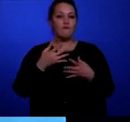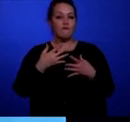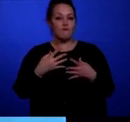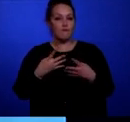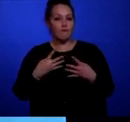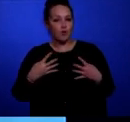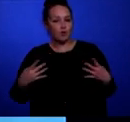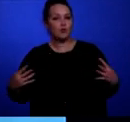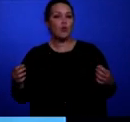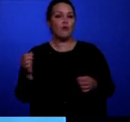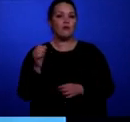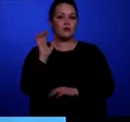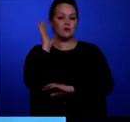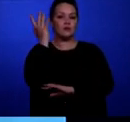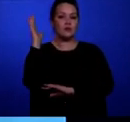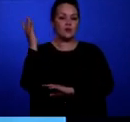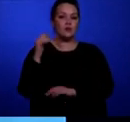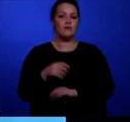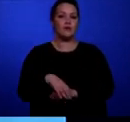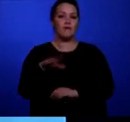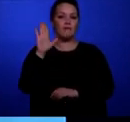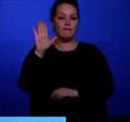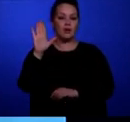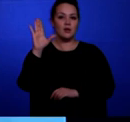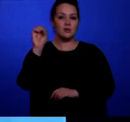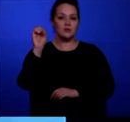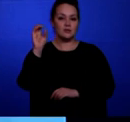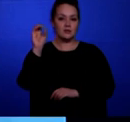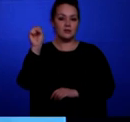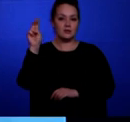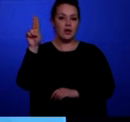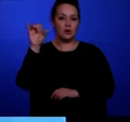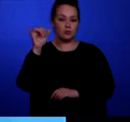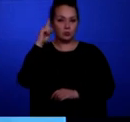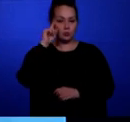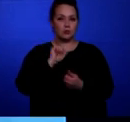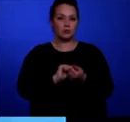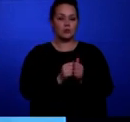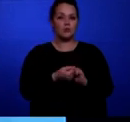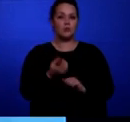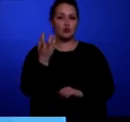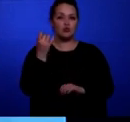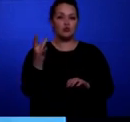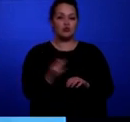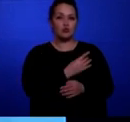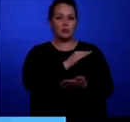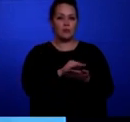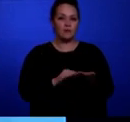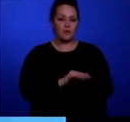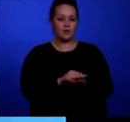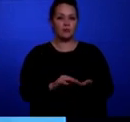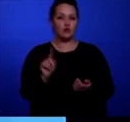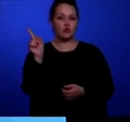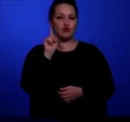Фруктовые деревья цветут в саду. Запомнили? Давайте еще раз повторим.